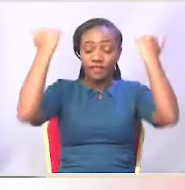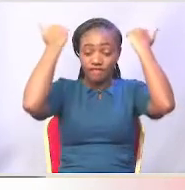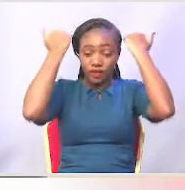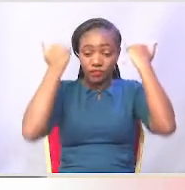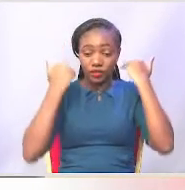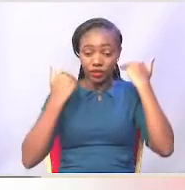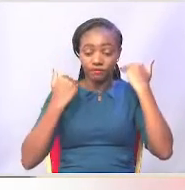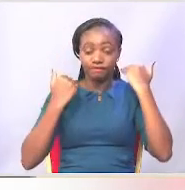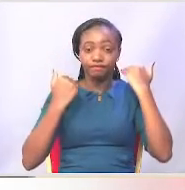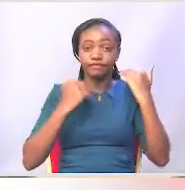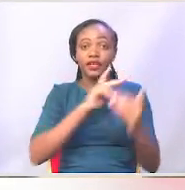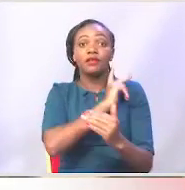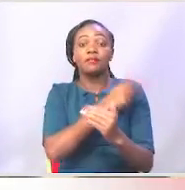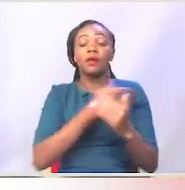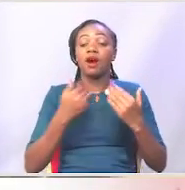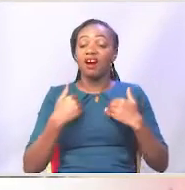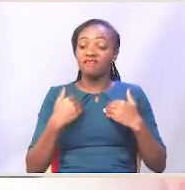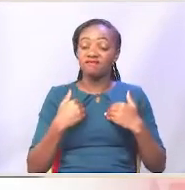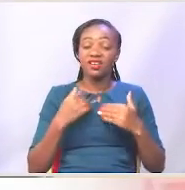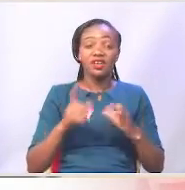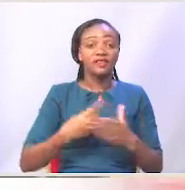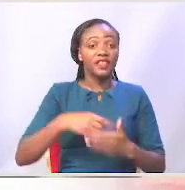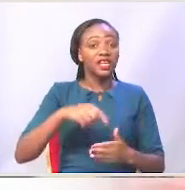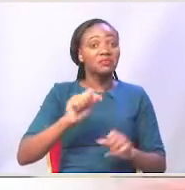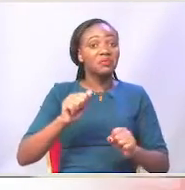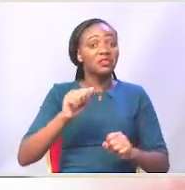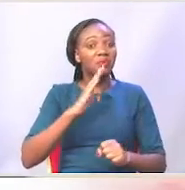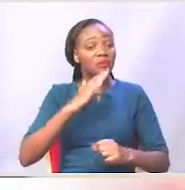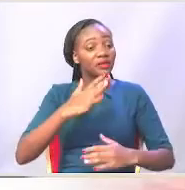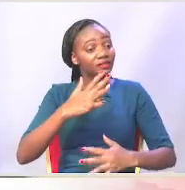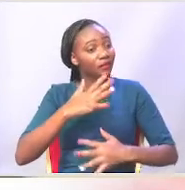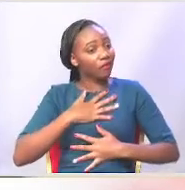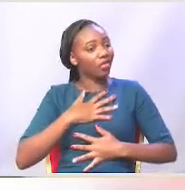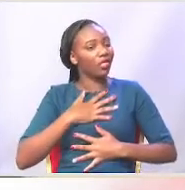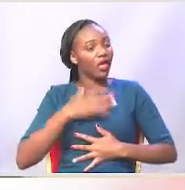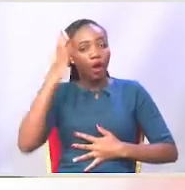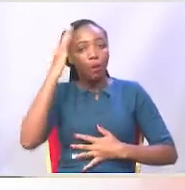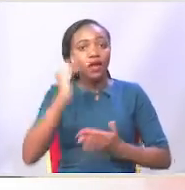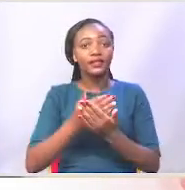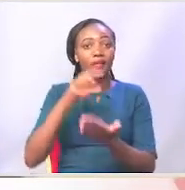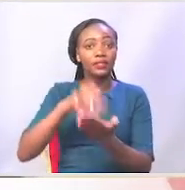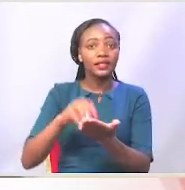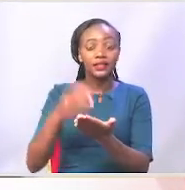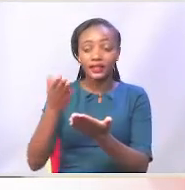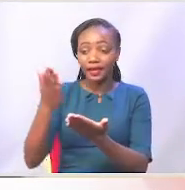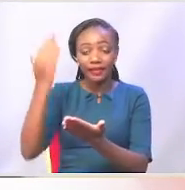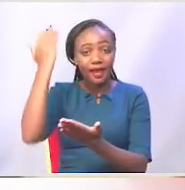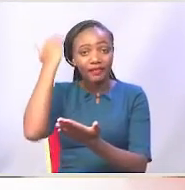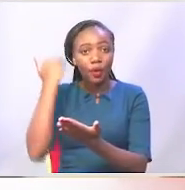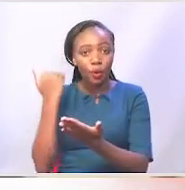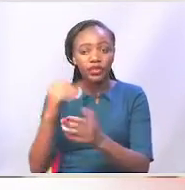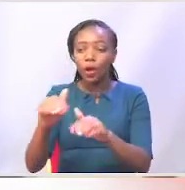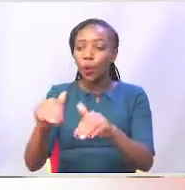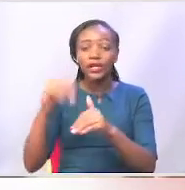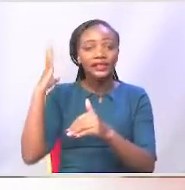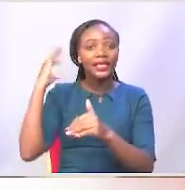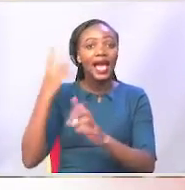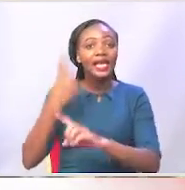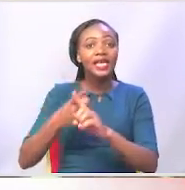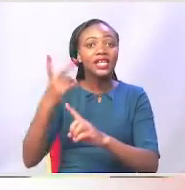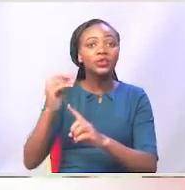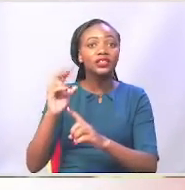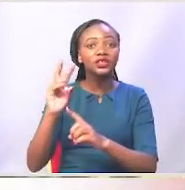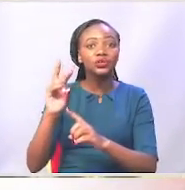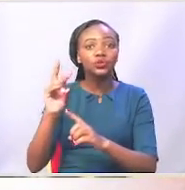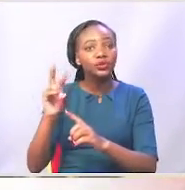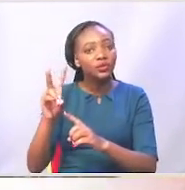charge. In fact, you'll be surprised. Some of the cases are still in court and they are listed for hearing in 2023. Definitely, we're not